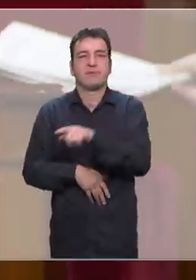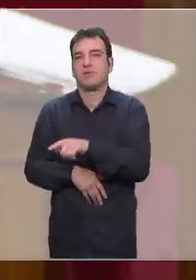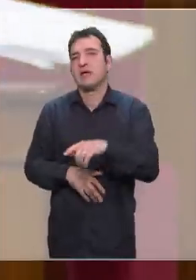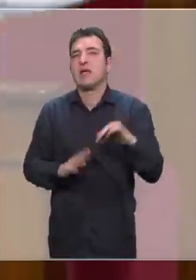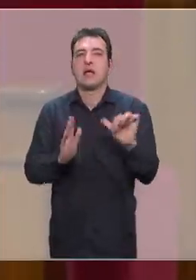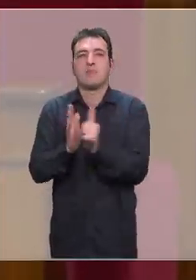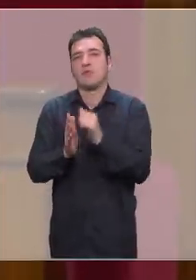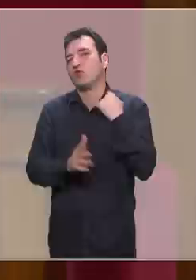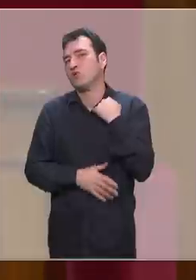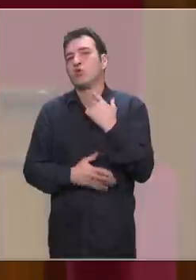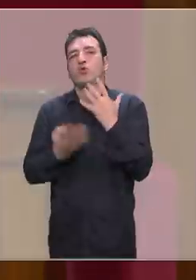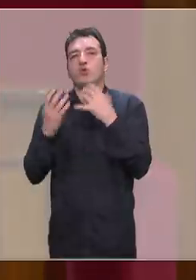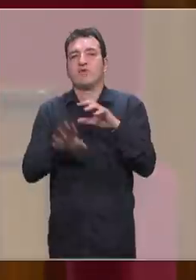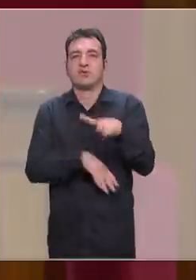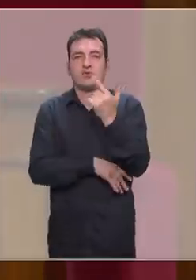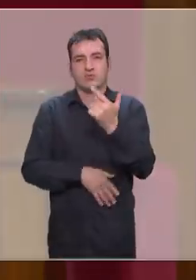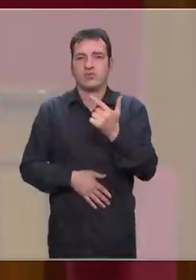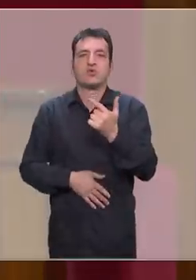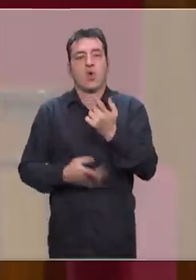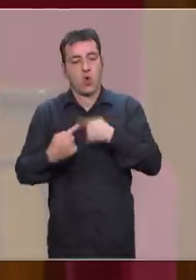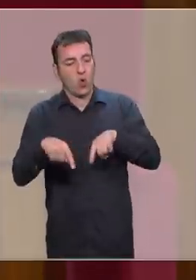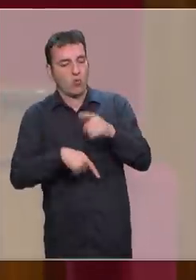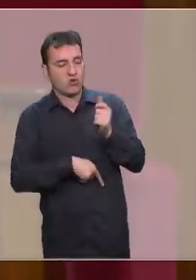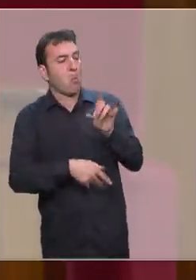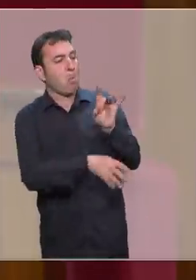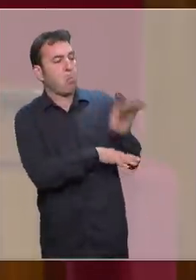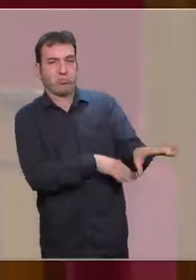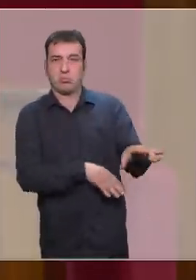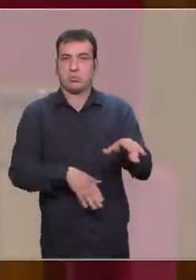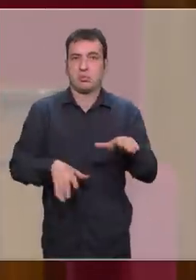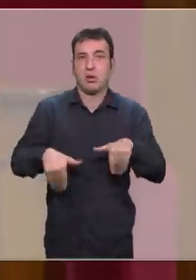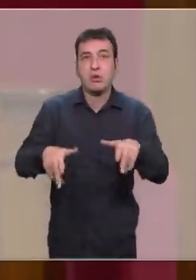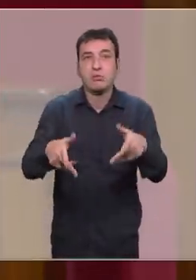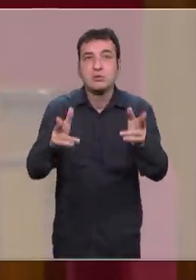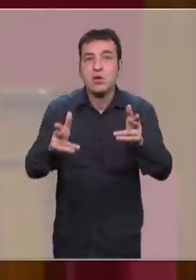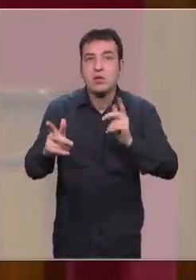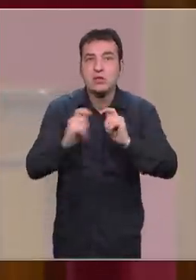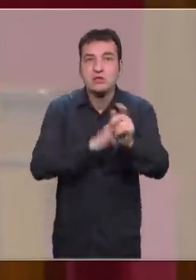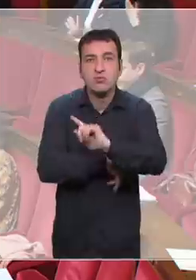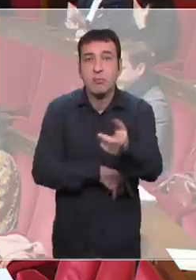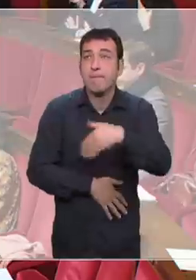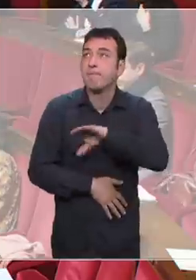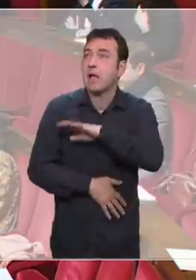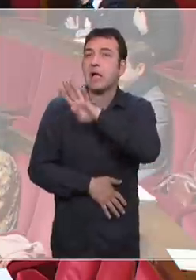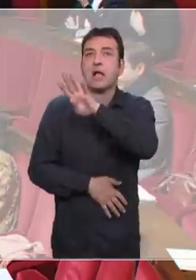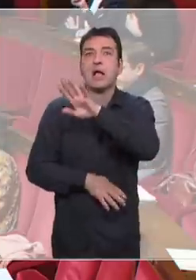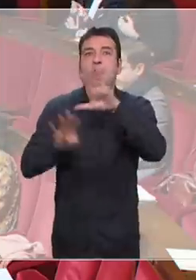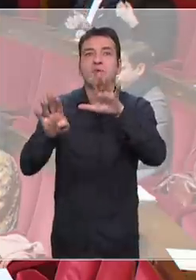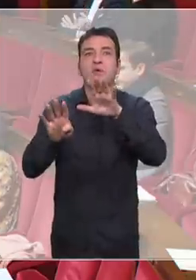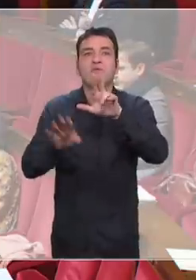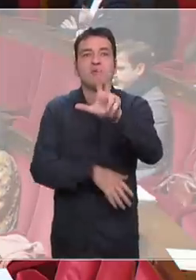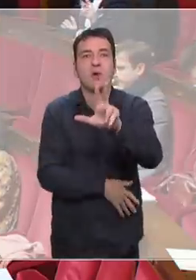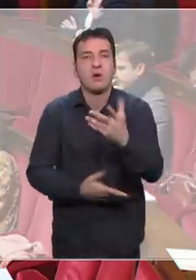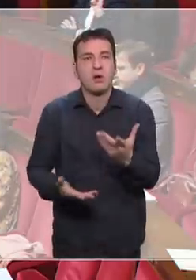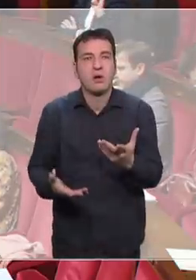912, rejeté en commission des finances et non discuté en séance suite au recours du 49.3. Le président